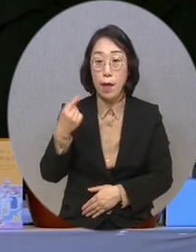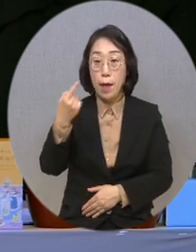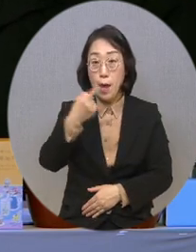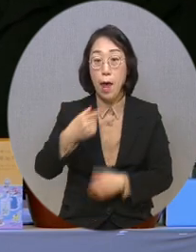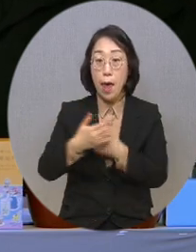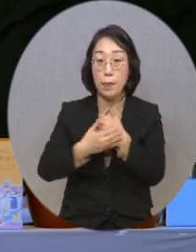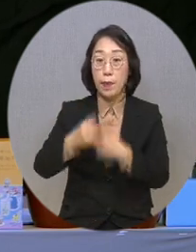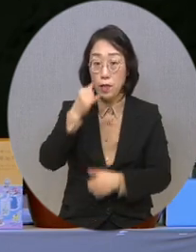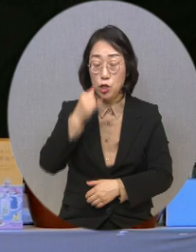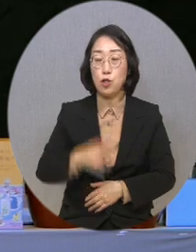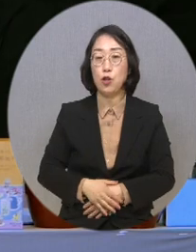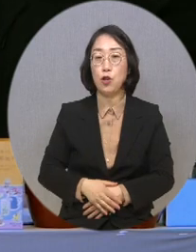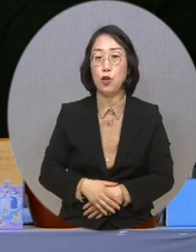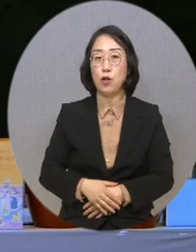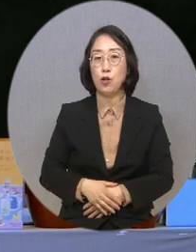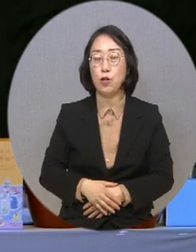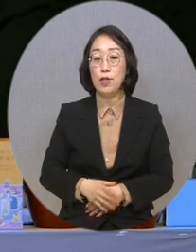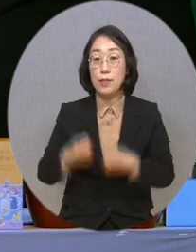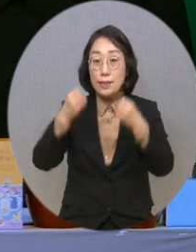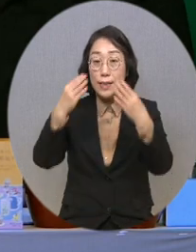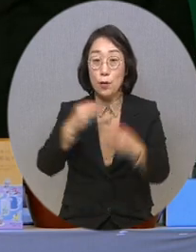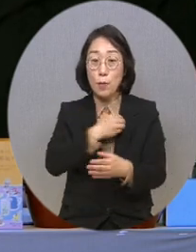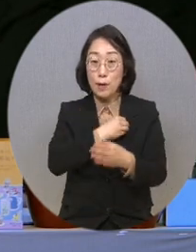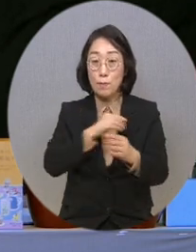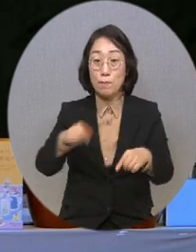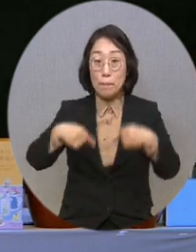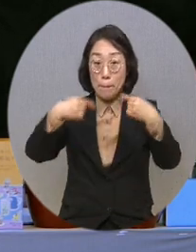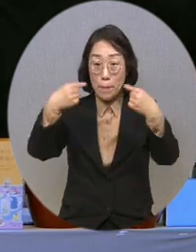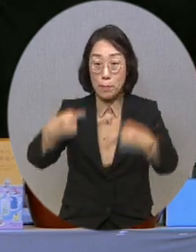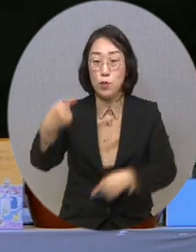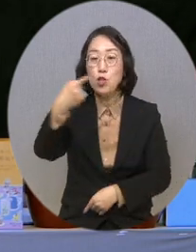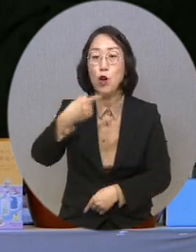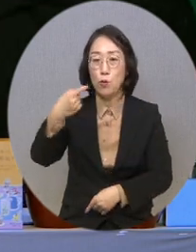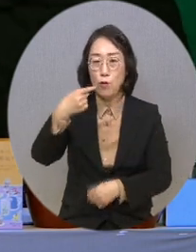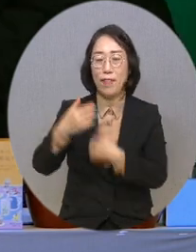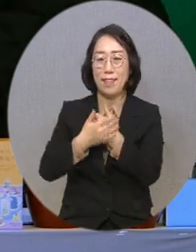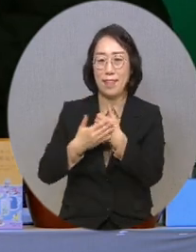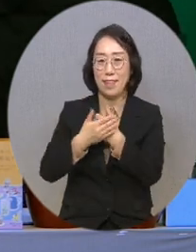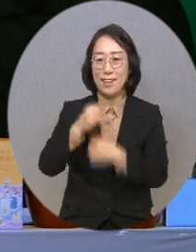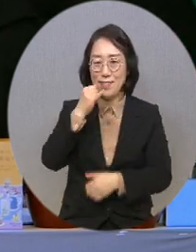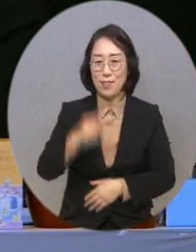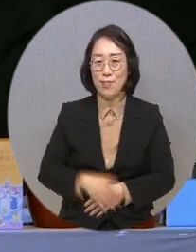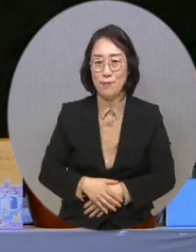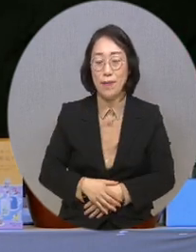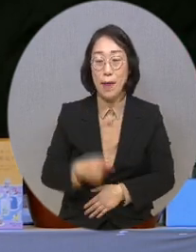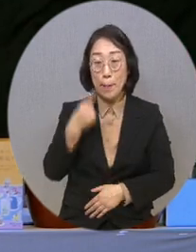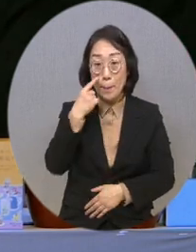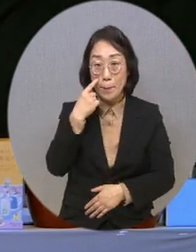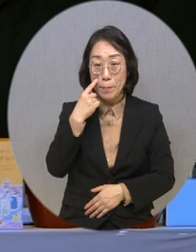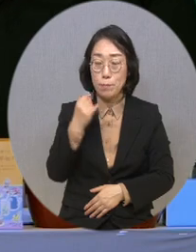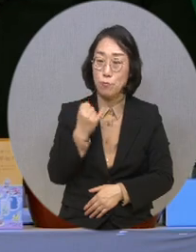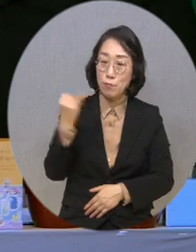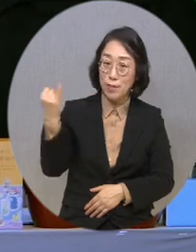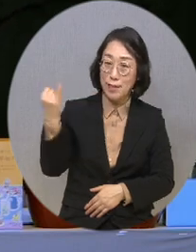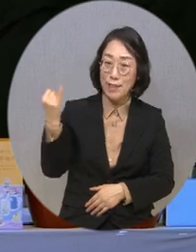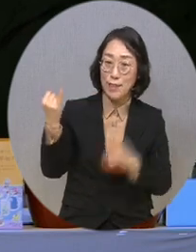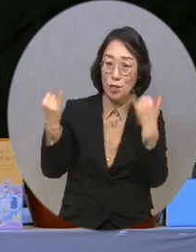혜택이 있어요? 전화해. 신규 회원 하겠다는 천 원 주니까 지금이라도 늦지 않았어요. 예, 빨리 해야겠네요. 아영이한테